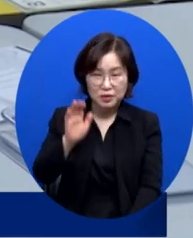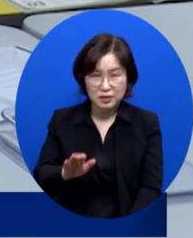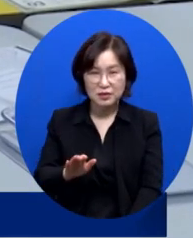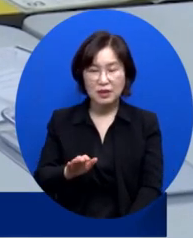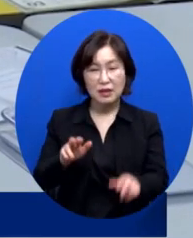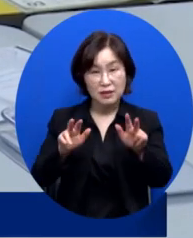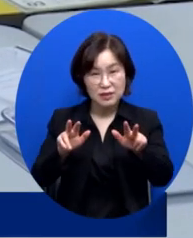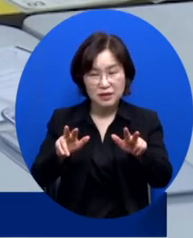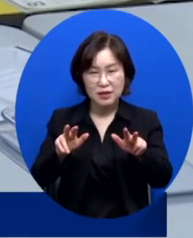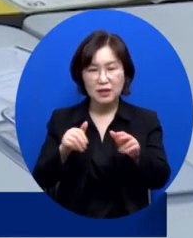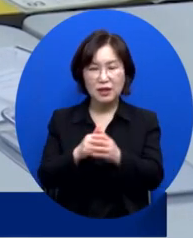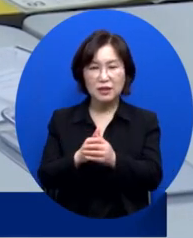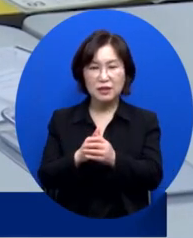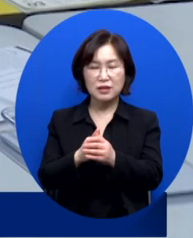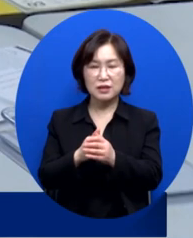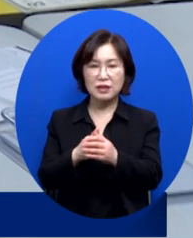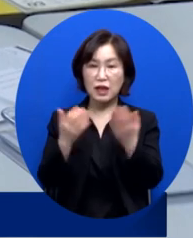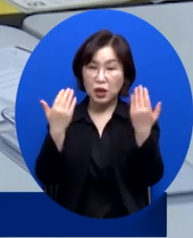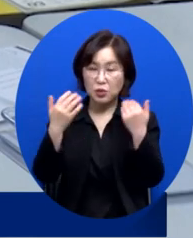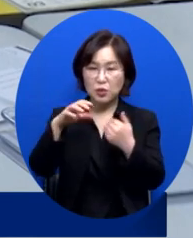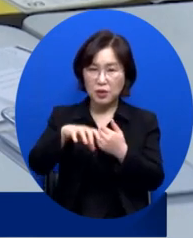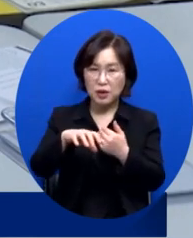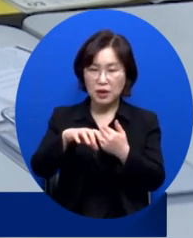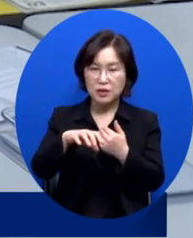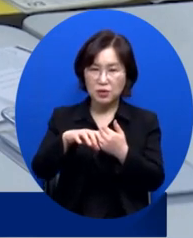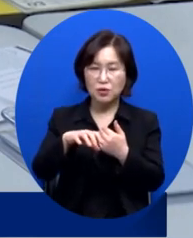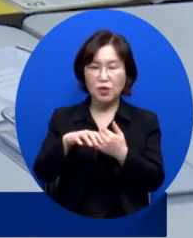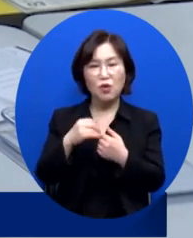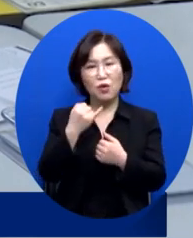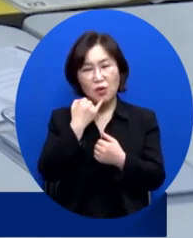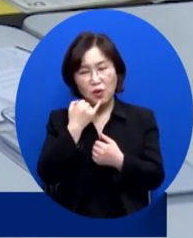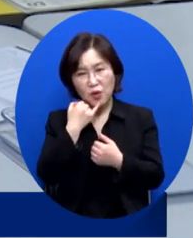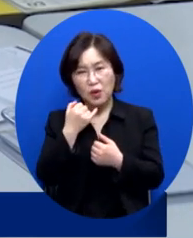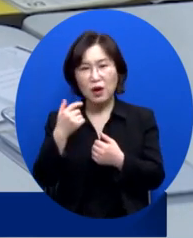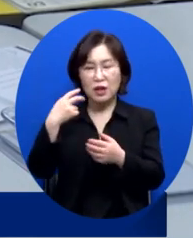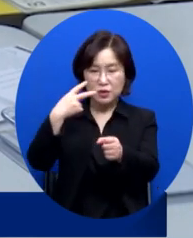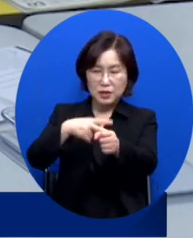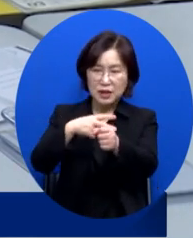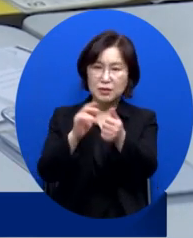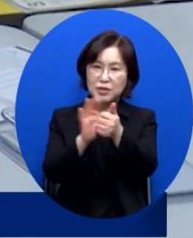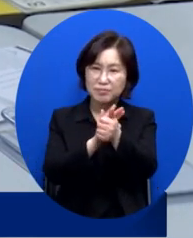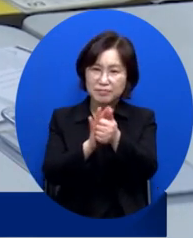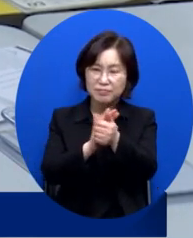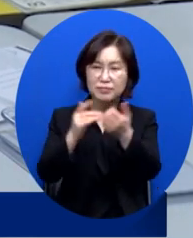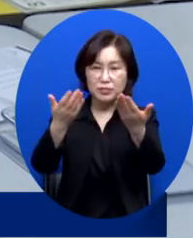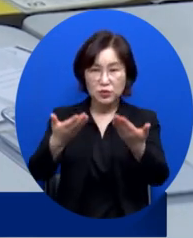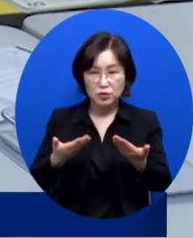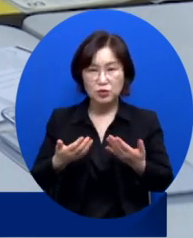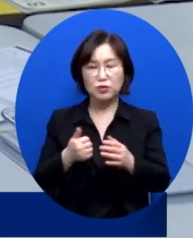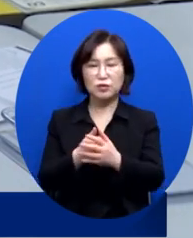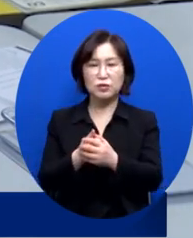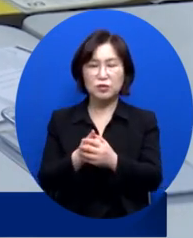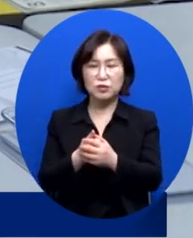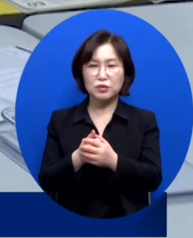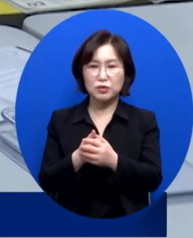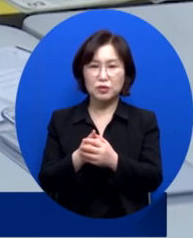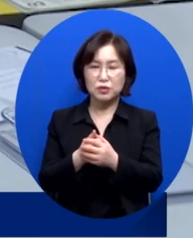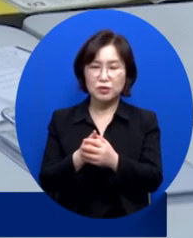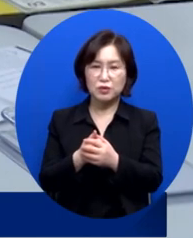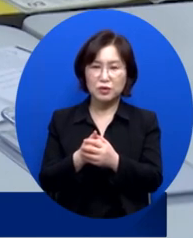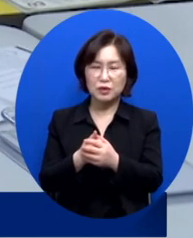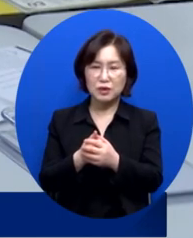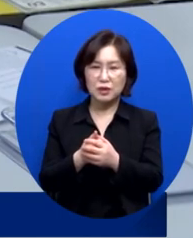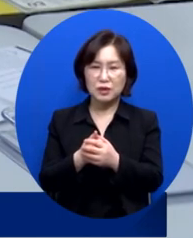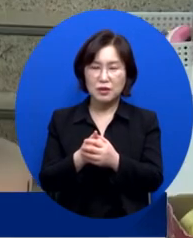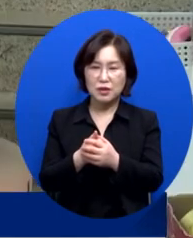되게 여기서는 되게 여기까지 괜찮겠어? 하고 되게 물어봐주고 많이 이제